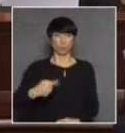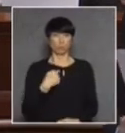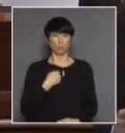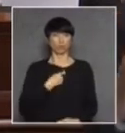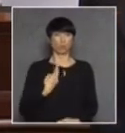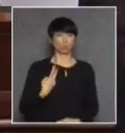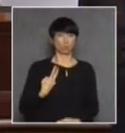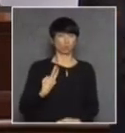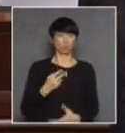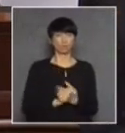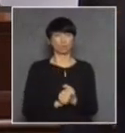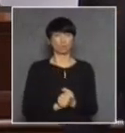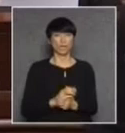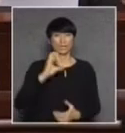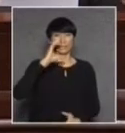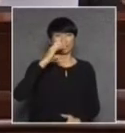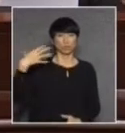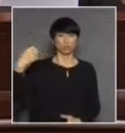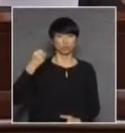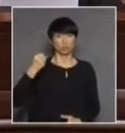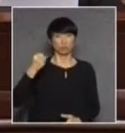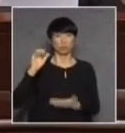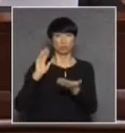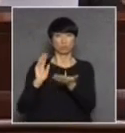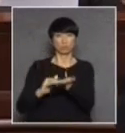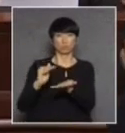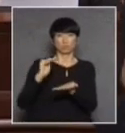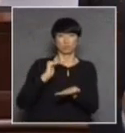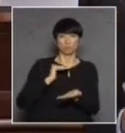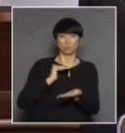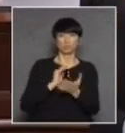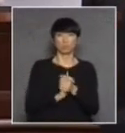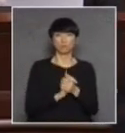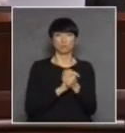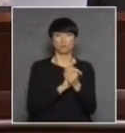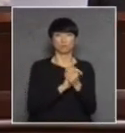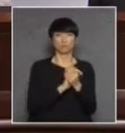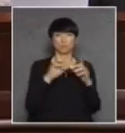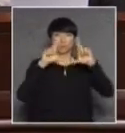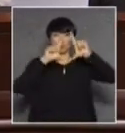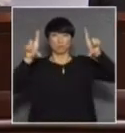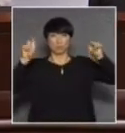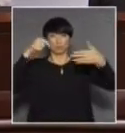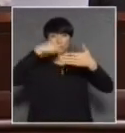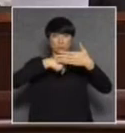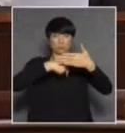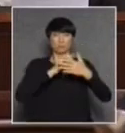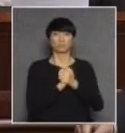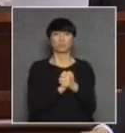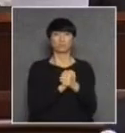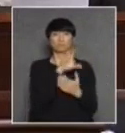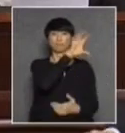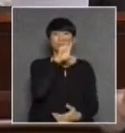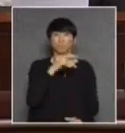分別從陳家強局長收到一封信，那封信都有以下的一段說話的，我引述：政